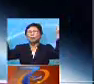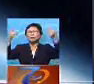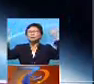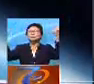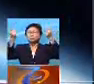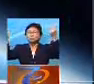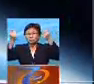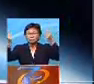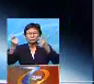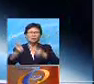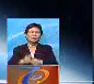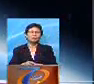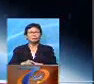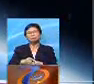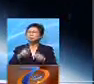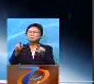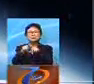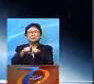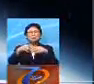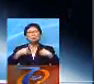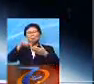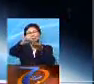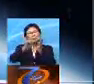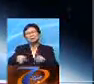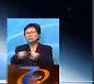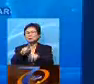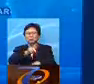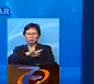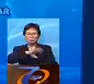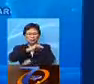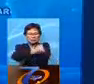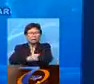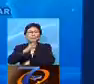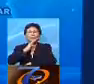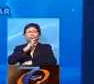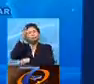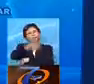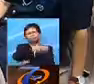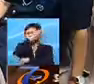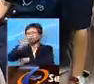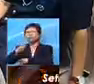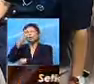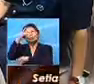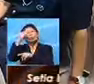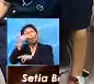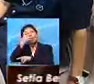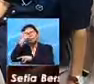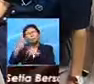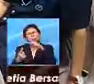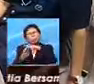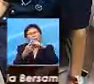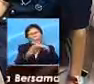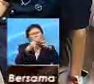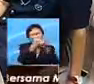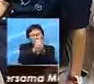turut tertakluk kepada pihak media. Ketua Polis Negara Tan Sri Khalid Abu Bakar berkata larangan itu dibuat ekoran timbul